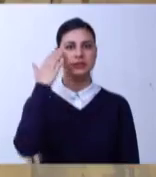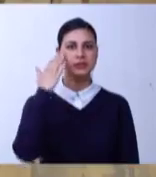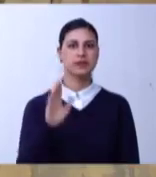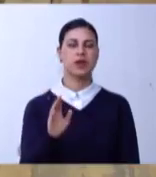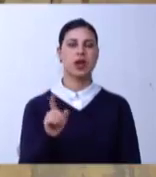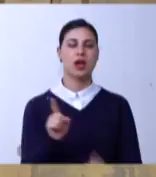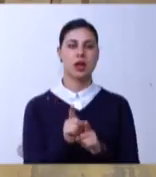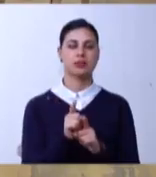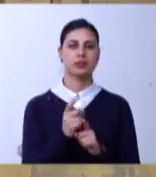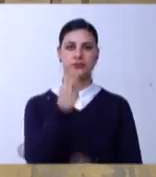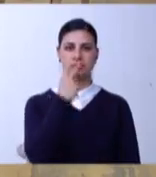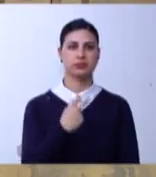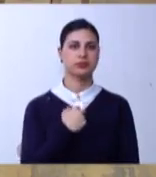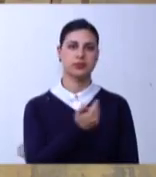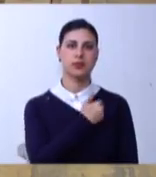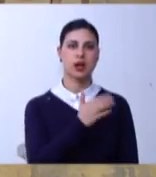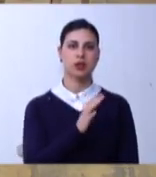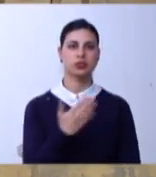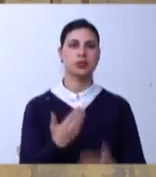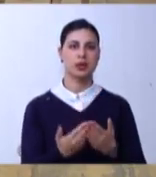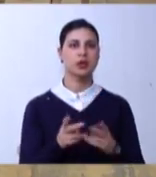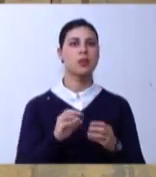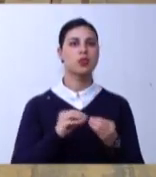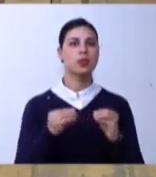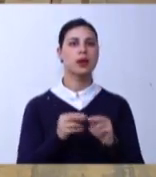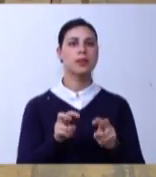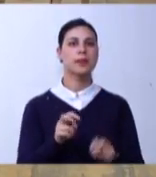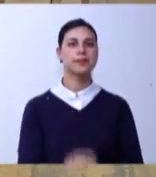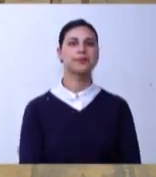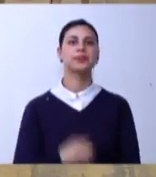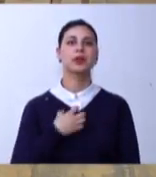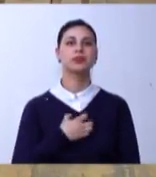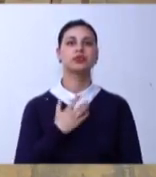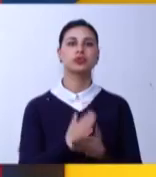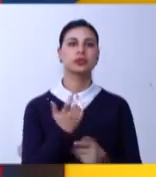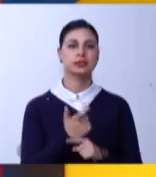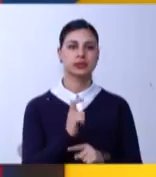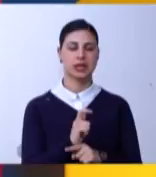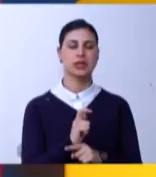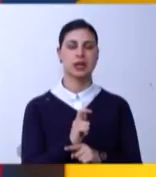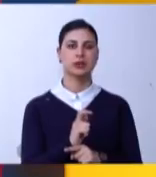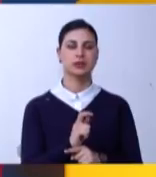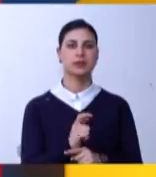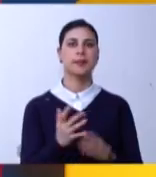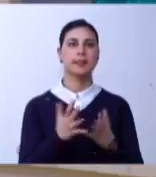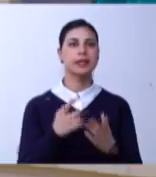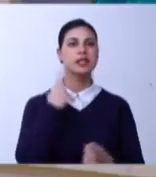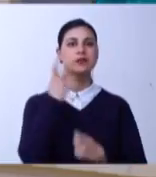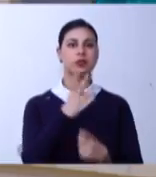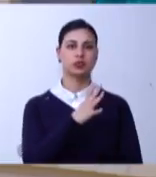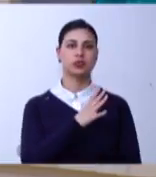სხვებისათვის ხილული და თვალსაჩინო მისი პრობლემა. მნიშვნელოვანია ძალიან, რომ კრიტიკულად აფასებ თავის